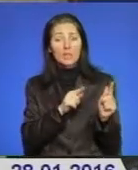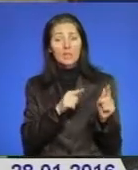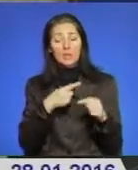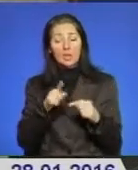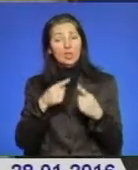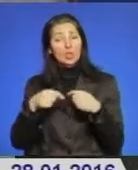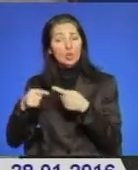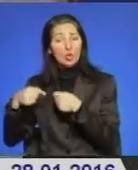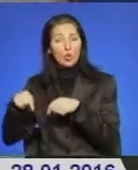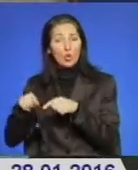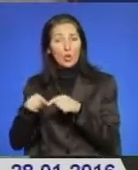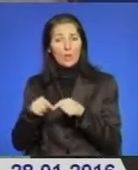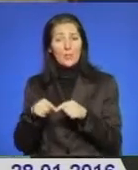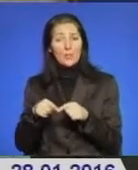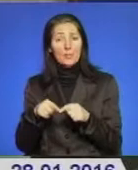інші структури,